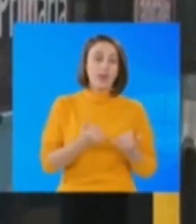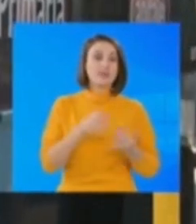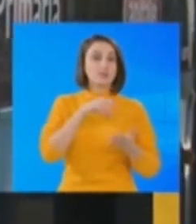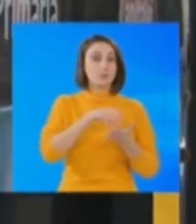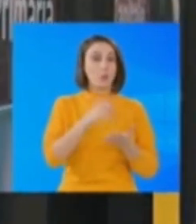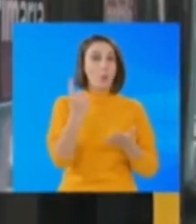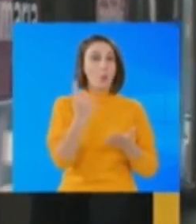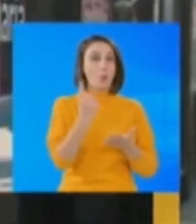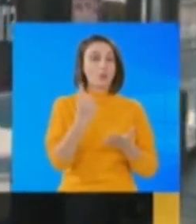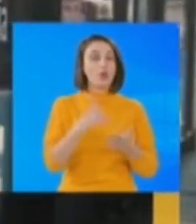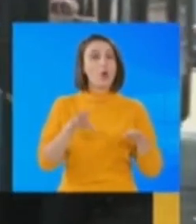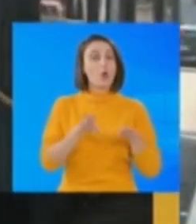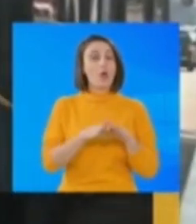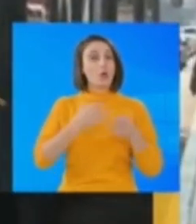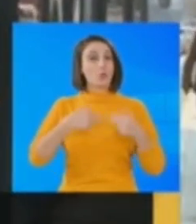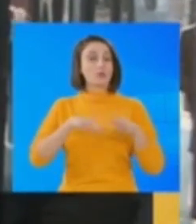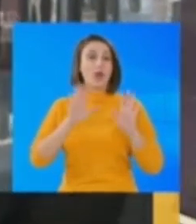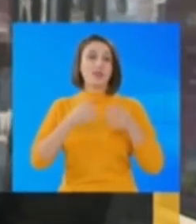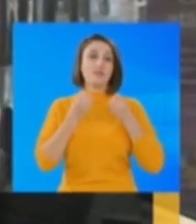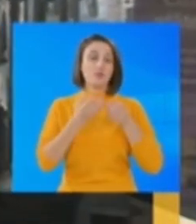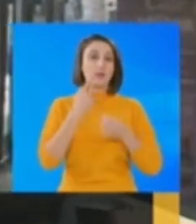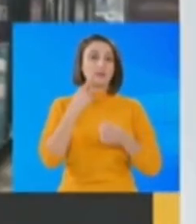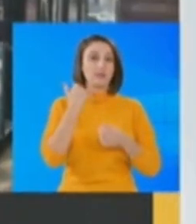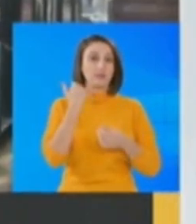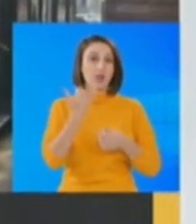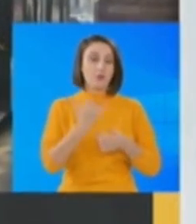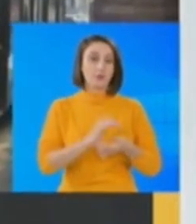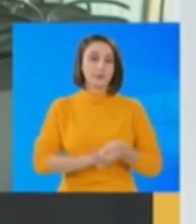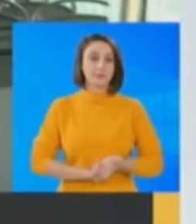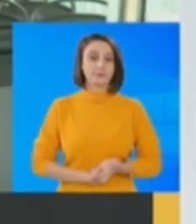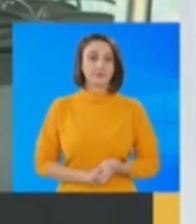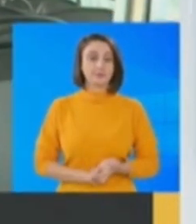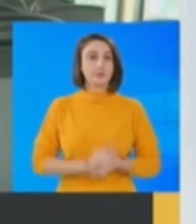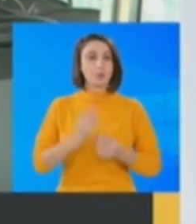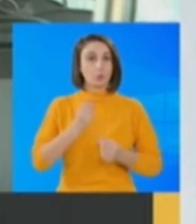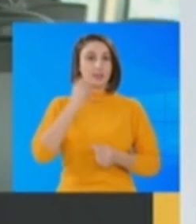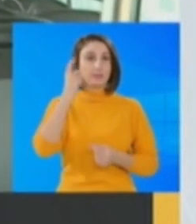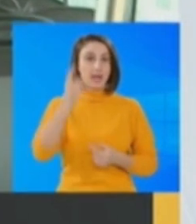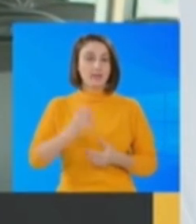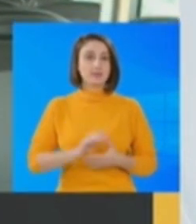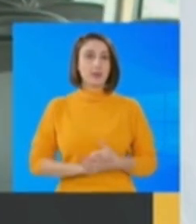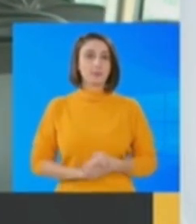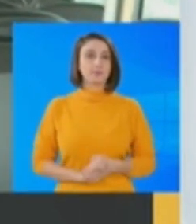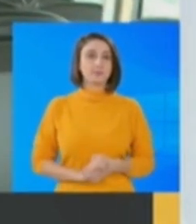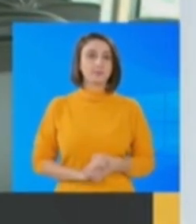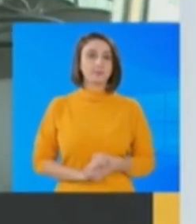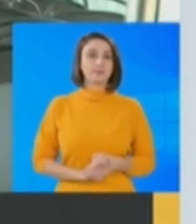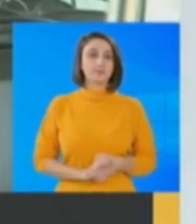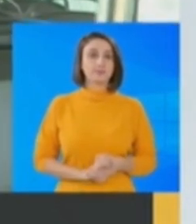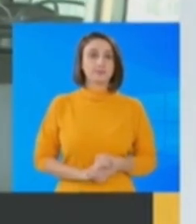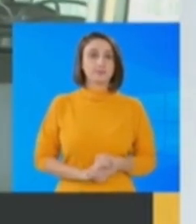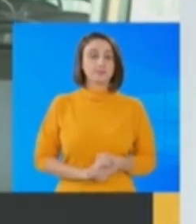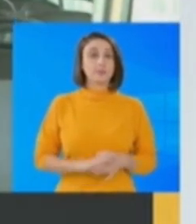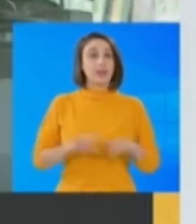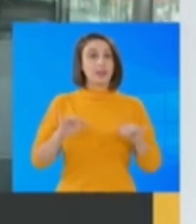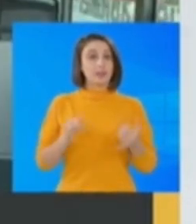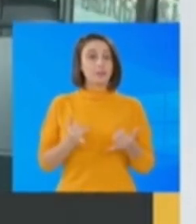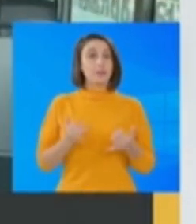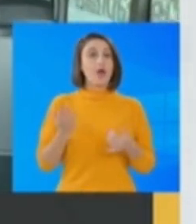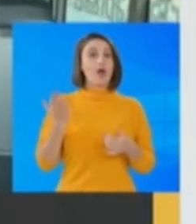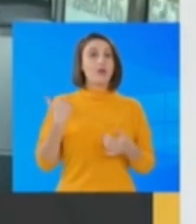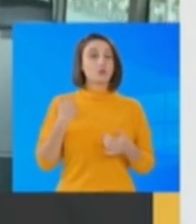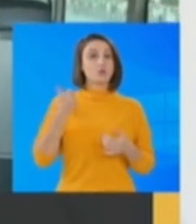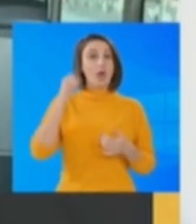Totul s-a petrecut în sectorul 1. Colega mea, Gabriela Mihai, are toate informațiile despre cele întâmplate. Bună dimineața, Gabriela! Bună